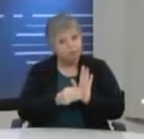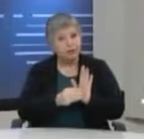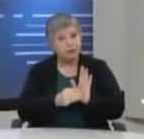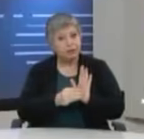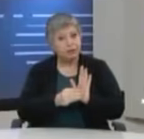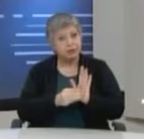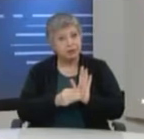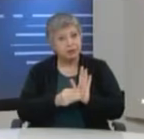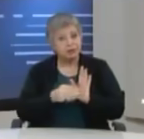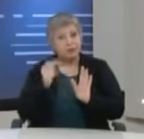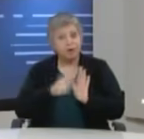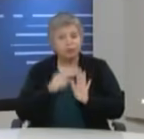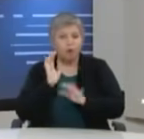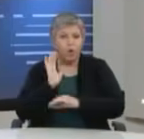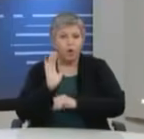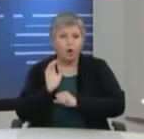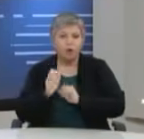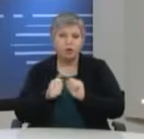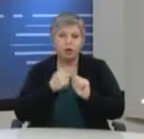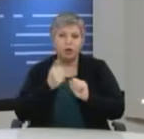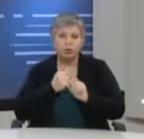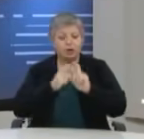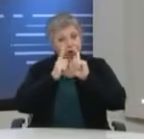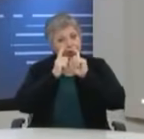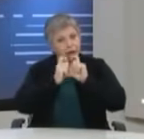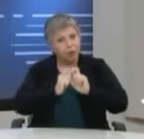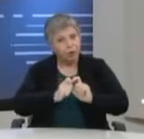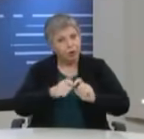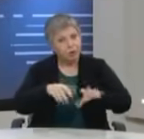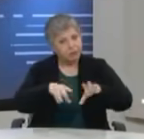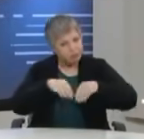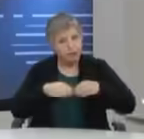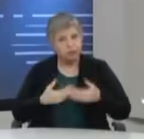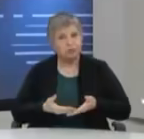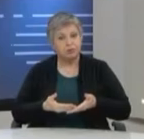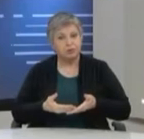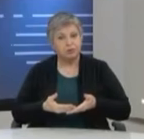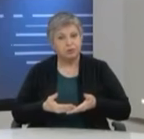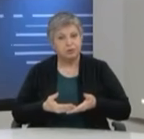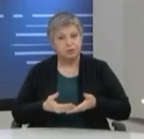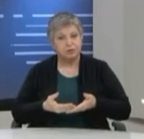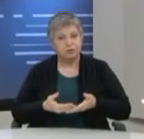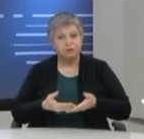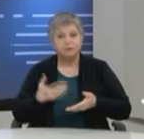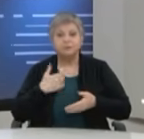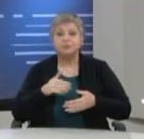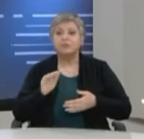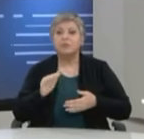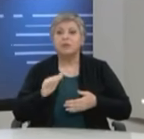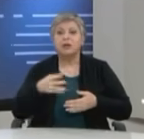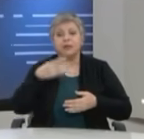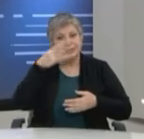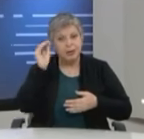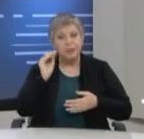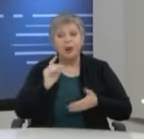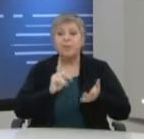λοιπόν, κύριε Τσίπρα, και πείτε ευθέως ότι στην